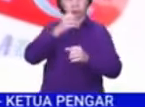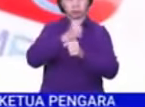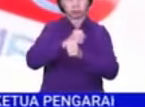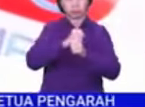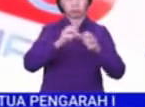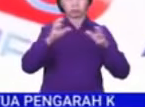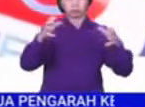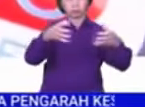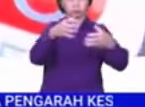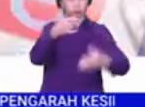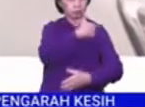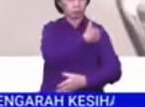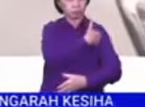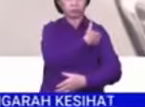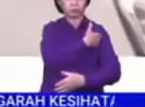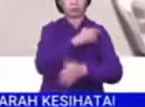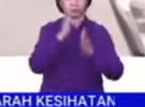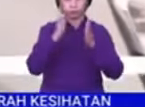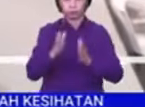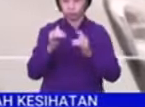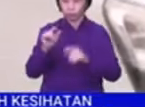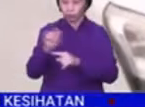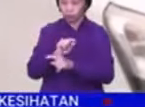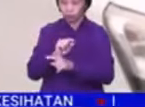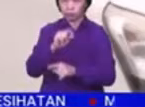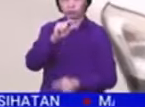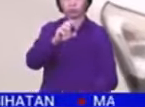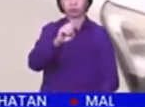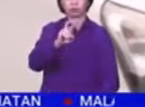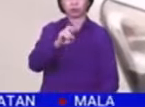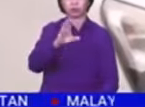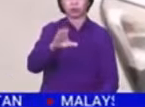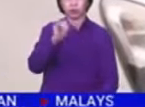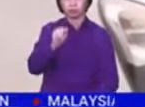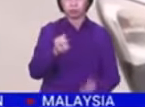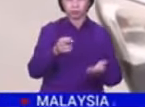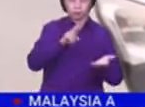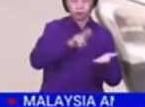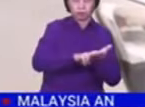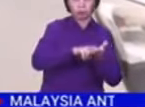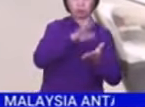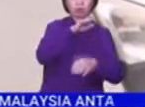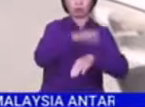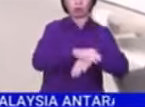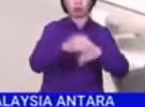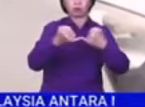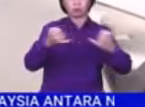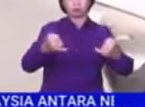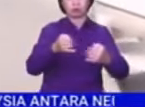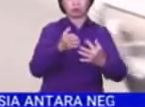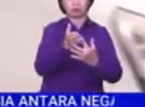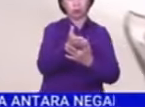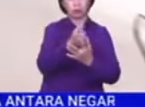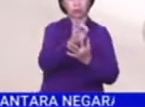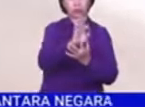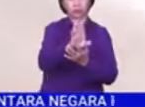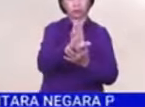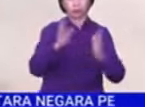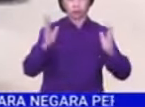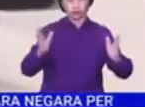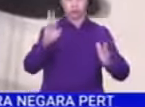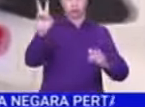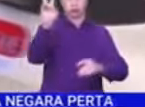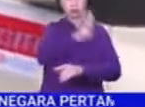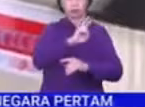immunity kelompok para penerima yang ingin menggunakan pengamatan gue boleh membuat pendaftaran secara dalam tarian menurut Facebook dalam tempo